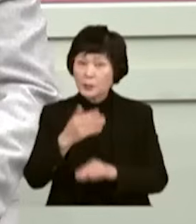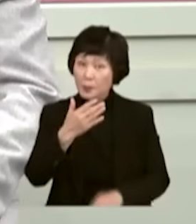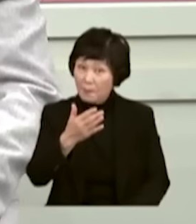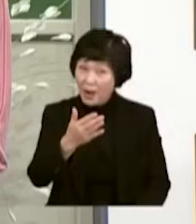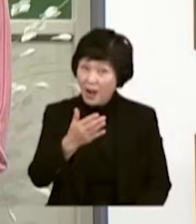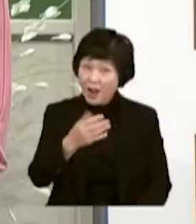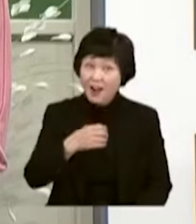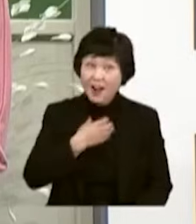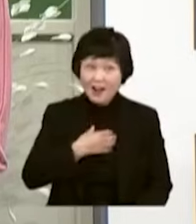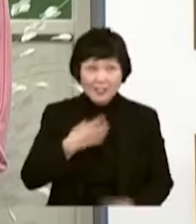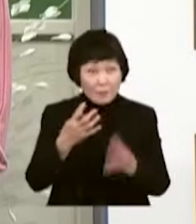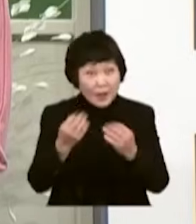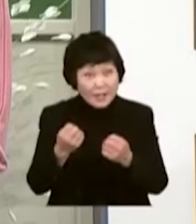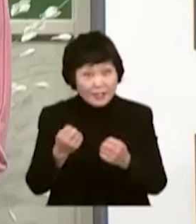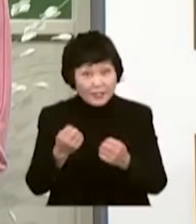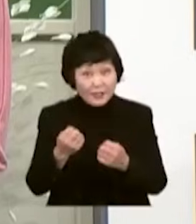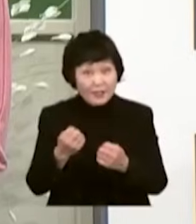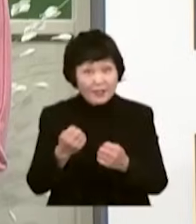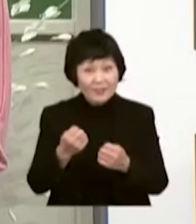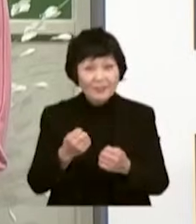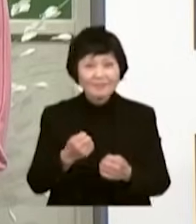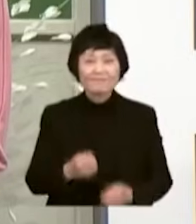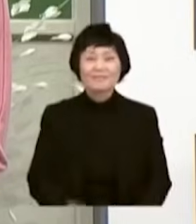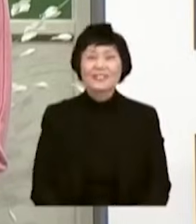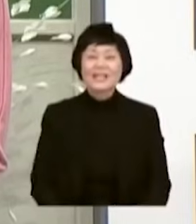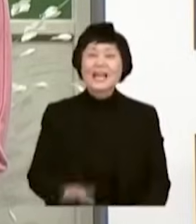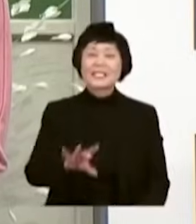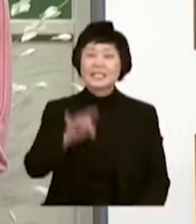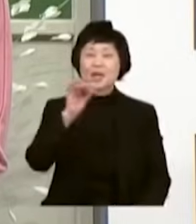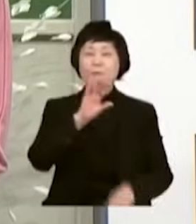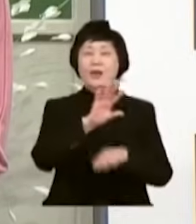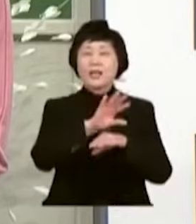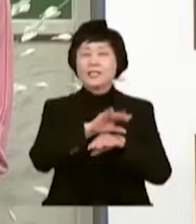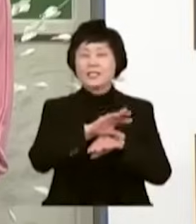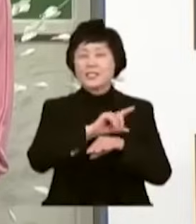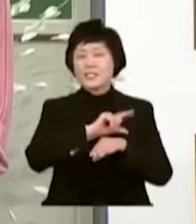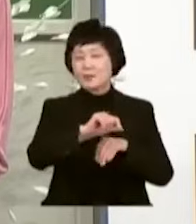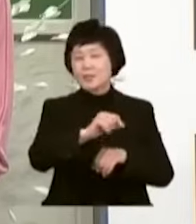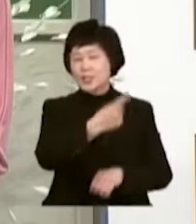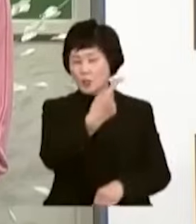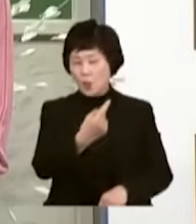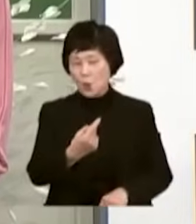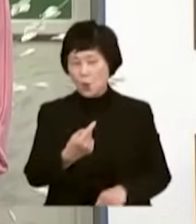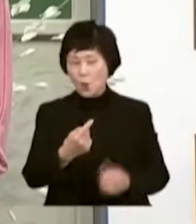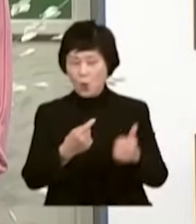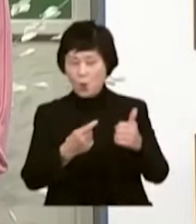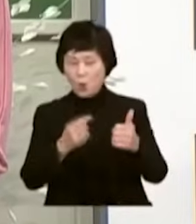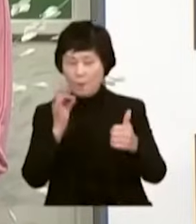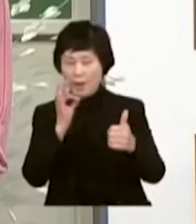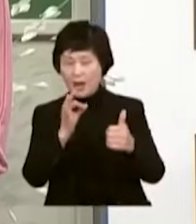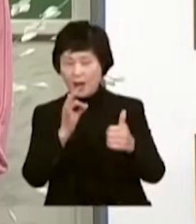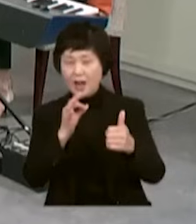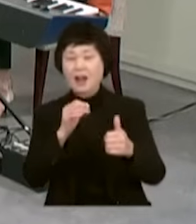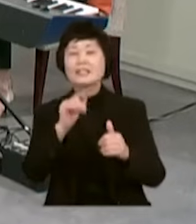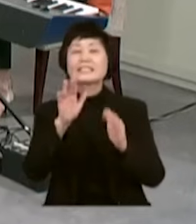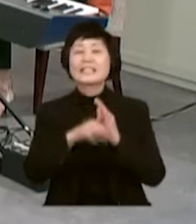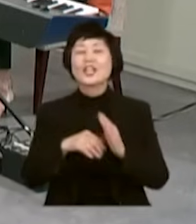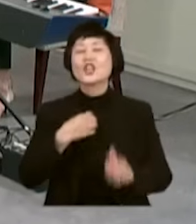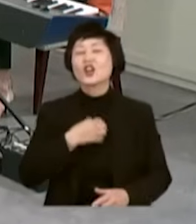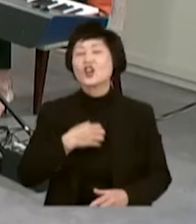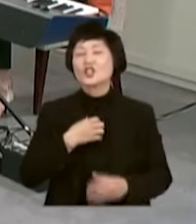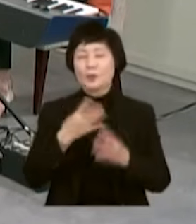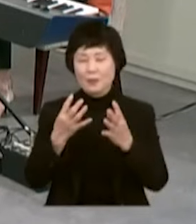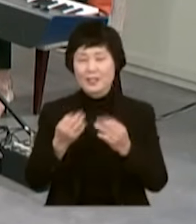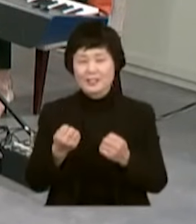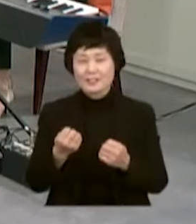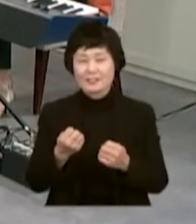많이 하셨죠, 솔직히. 아니 나는 처음에 맞아요. 네. 지방에서 올라왔을 때 내가 처음 봤으니까. 네네. 네. 예예. 그때 걱정했죠. 예. 주변에서 다